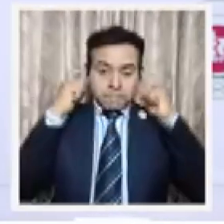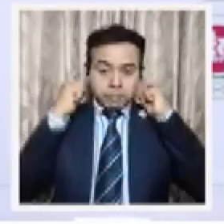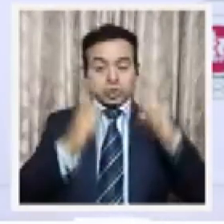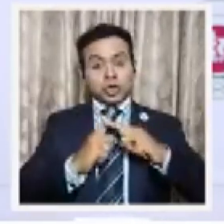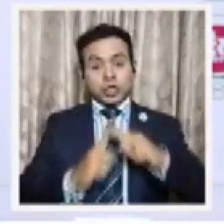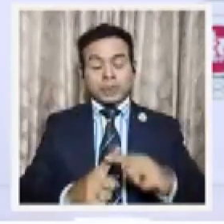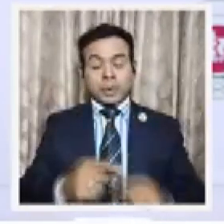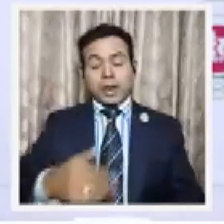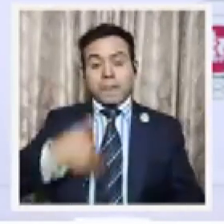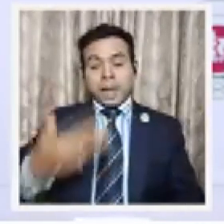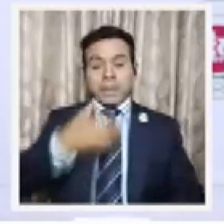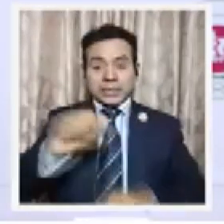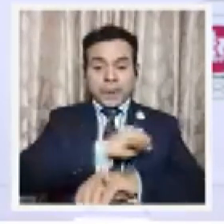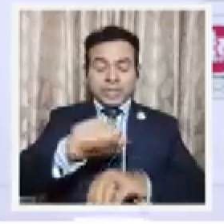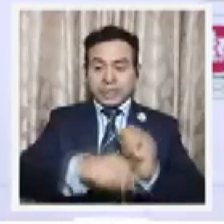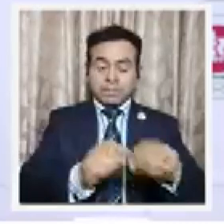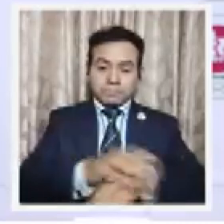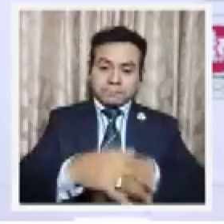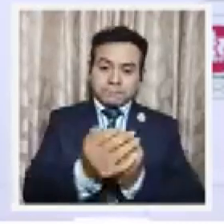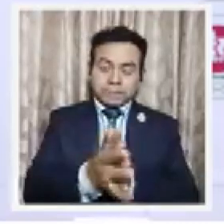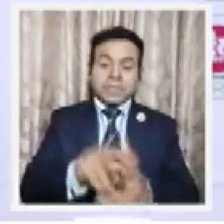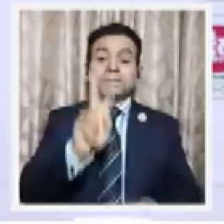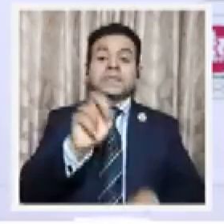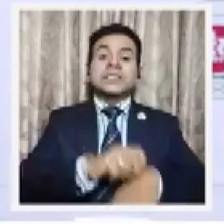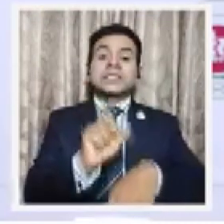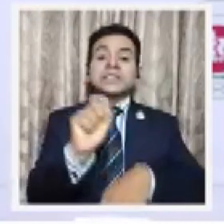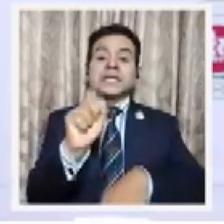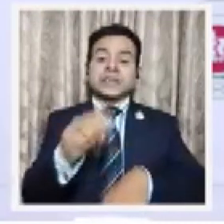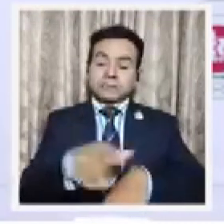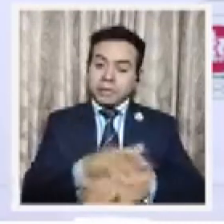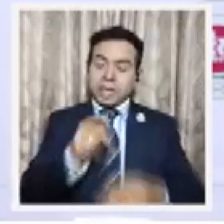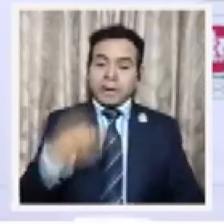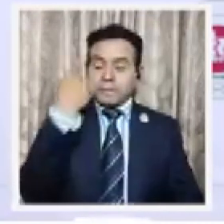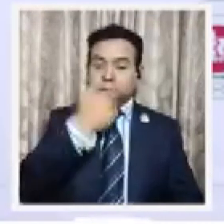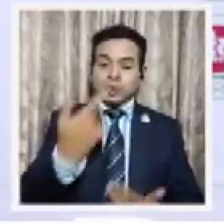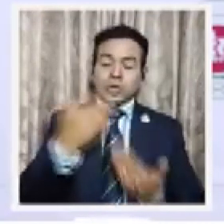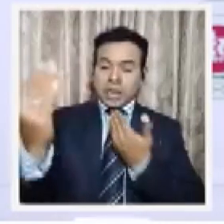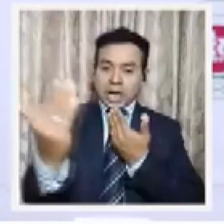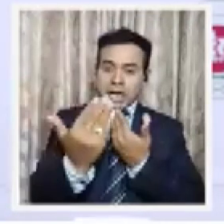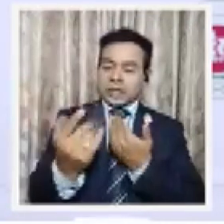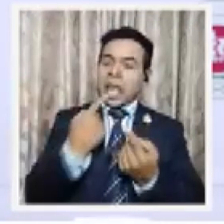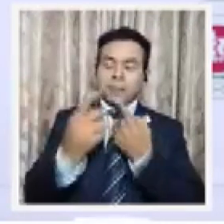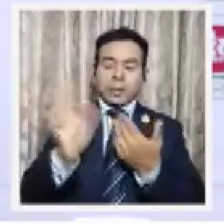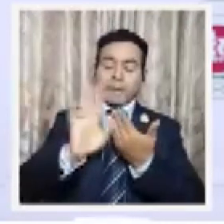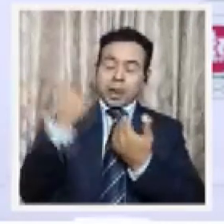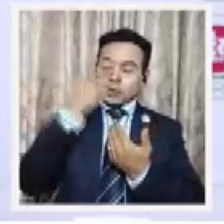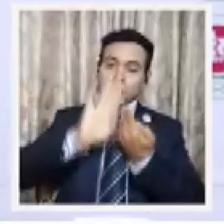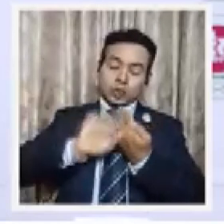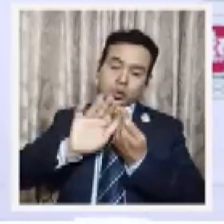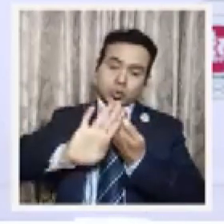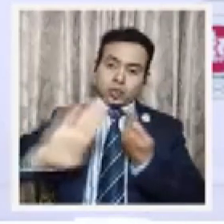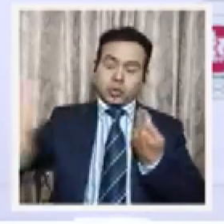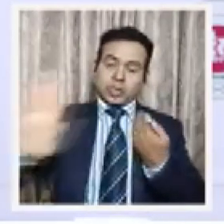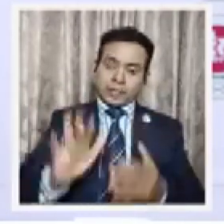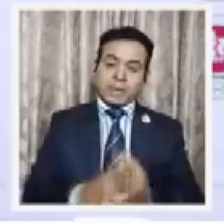সম্ভব। এই বিধিগুলির মধ্যে আমরা সর্বদাই বলে থাকি সঠিকভাবে মাস্ক পরুন, বারবার সাবান পানি দিয়ে 20 সেকেন্ড ধরে হাত ধুন,